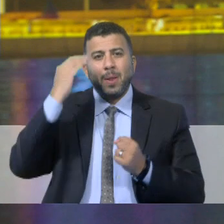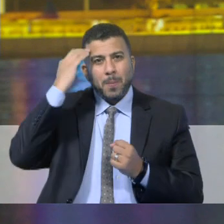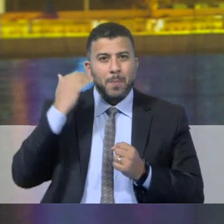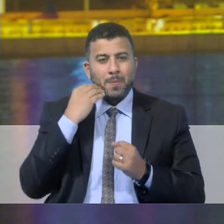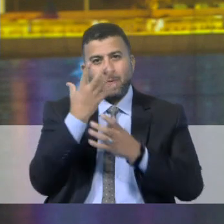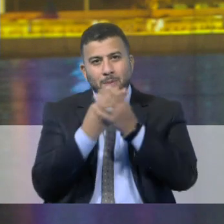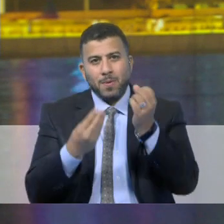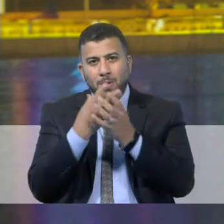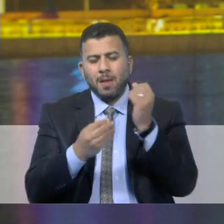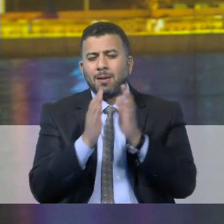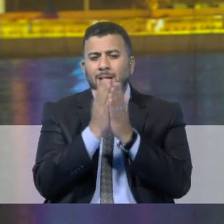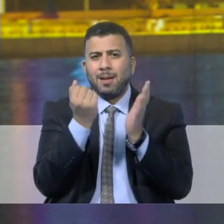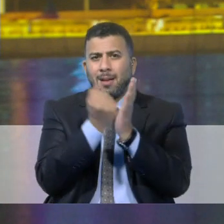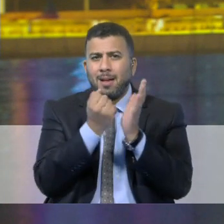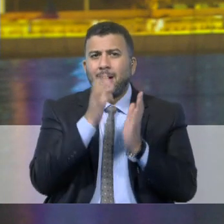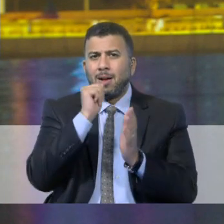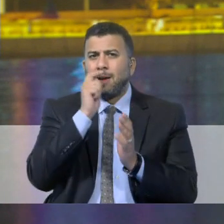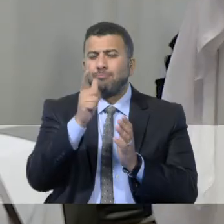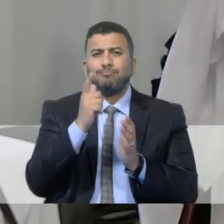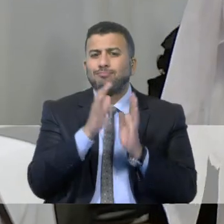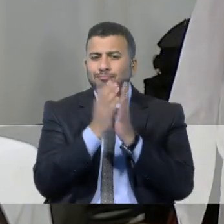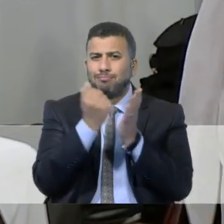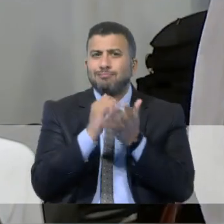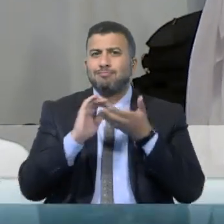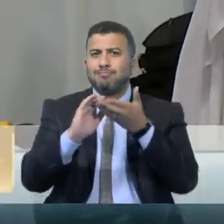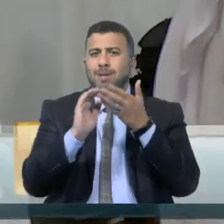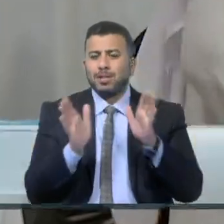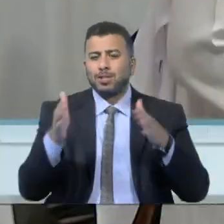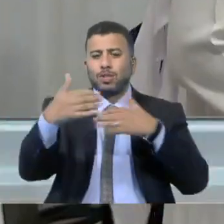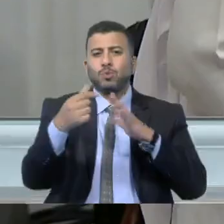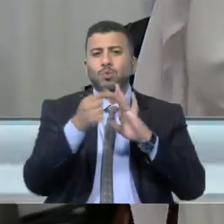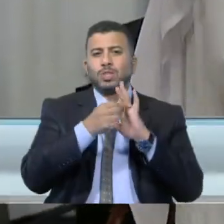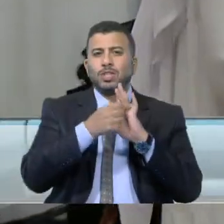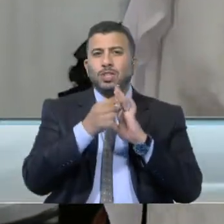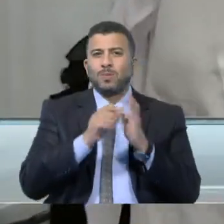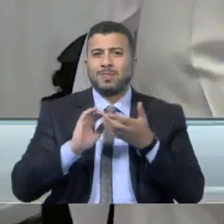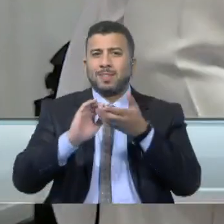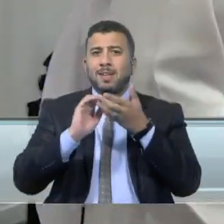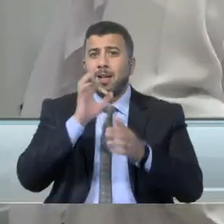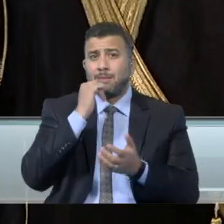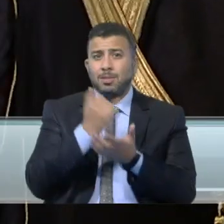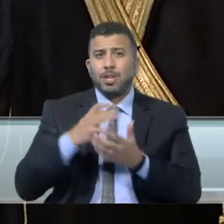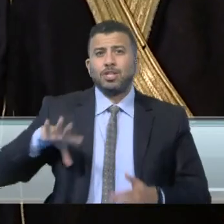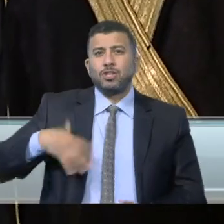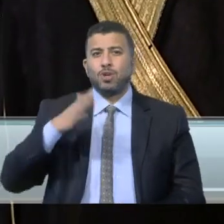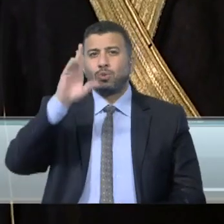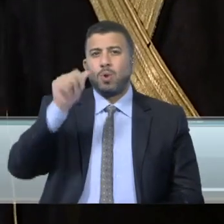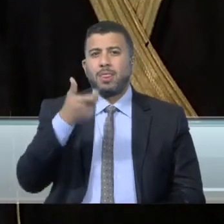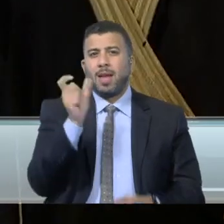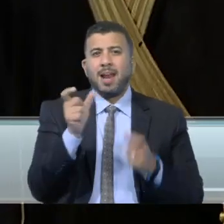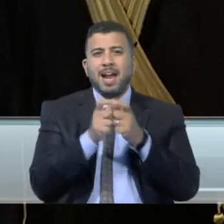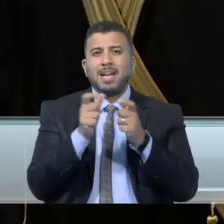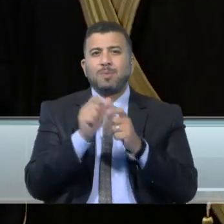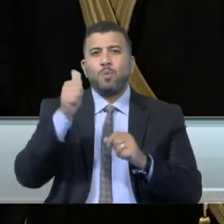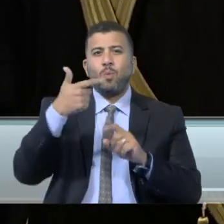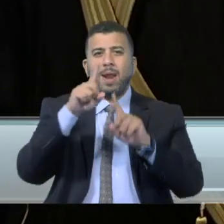وأصحاب المراسيم من غير المنتفعين من مساعدات صندوق الزواج، وذلك تحت رعاية سمو الشيخ سلطان بن محمد